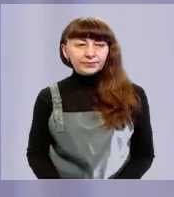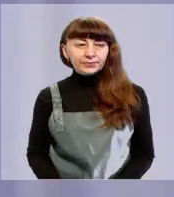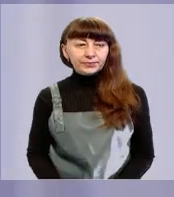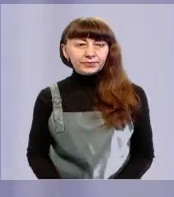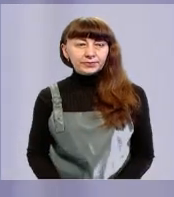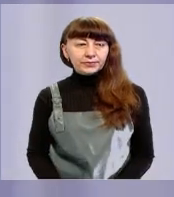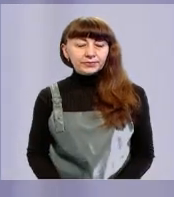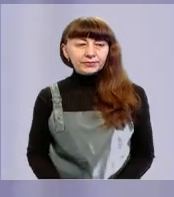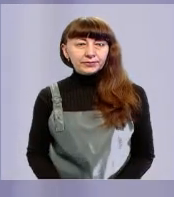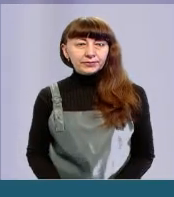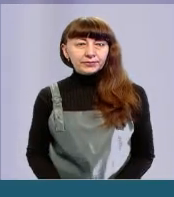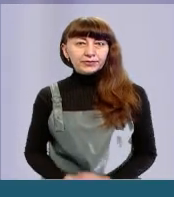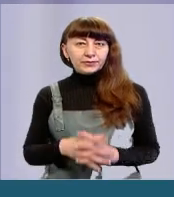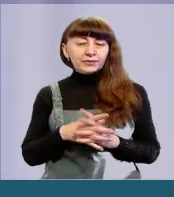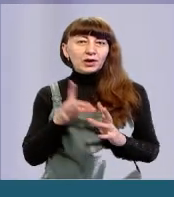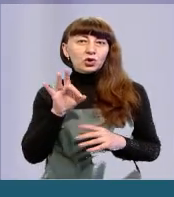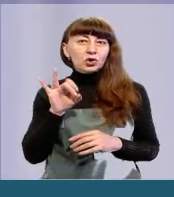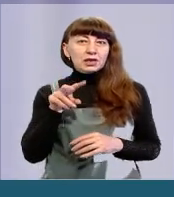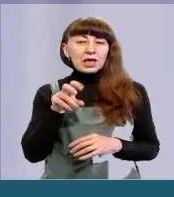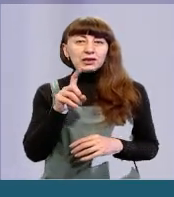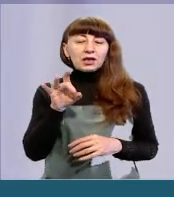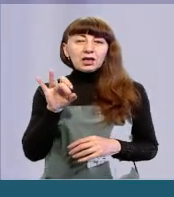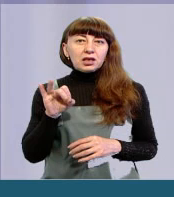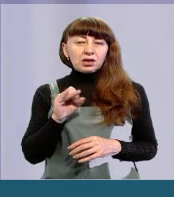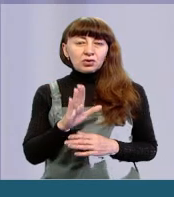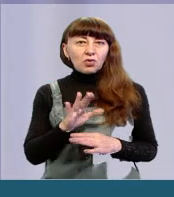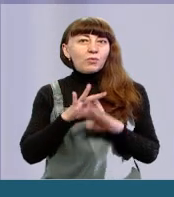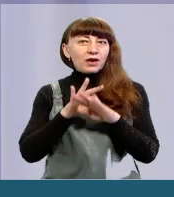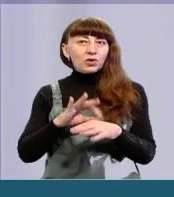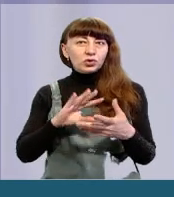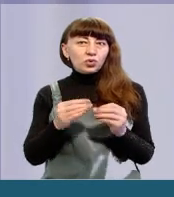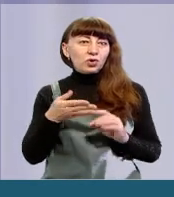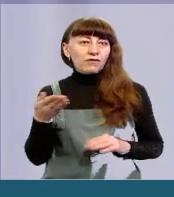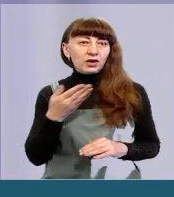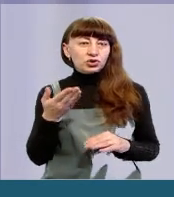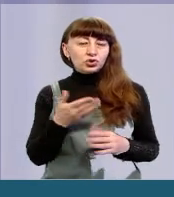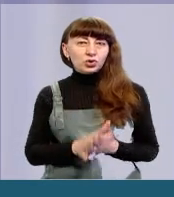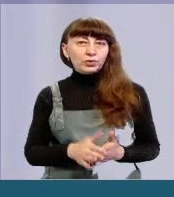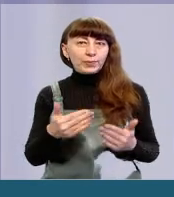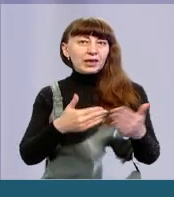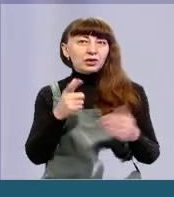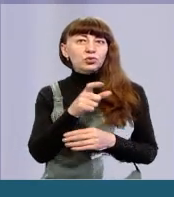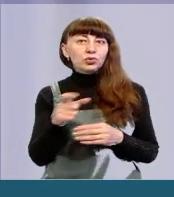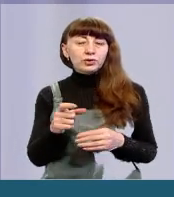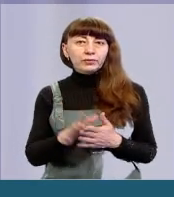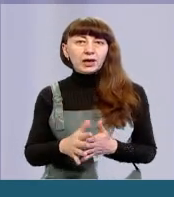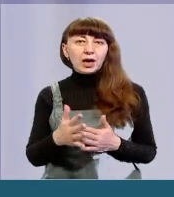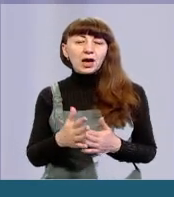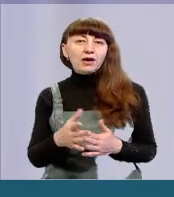бюджеттен бөлінген трансферттер 5 миллиард 150 миллион теңге. Немесе жалпы бюджеттің 65%